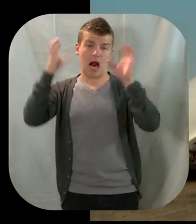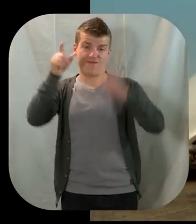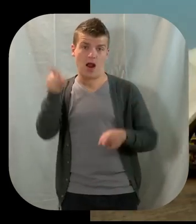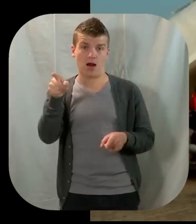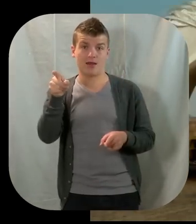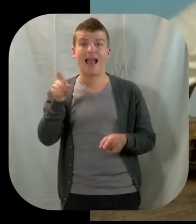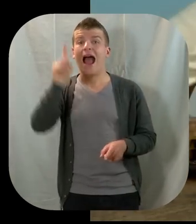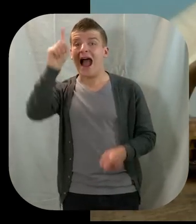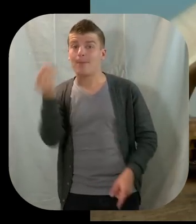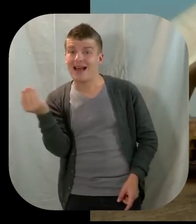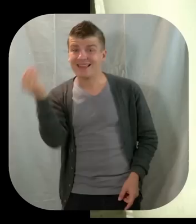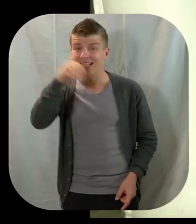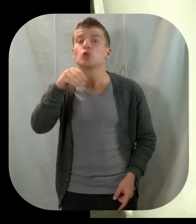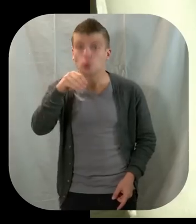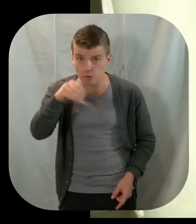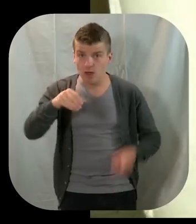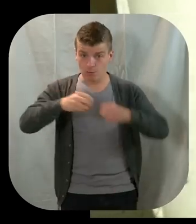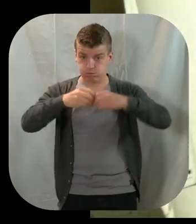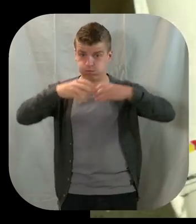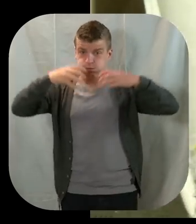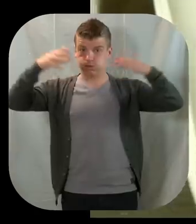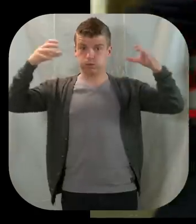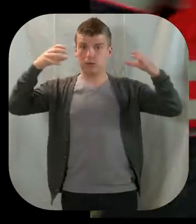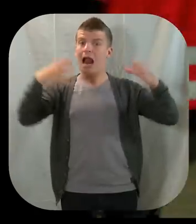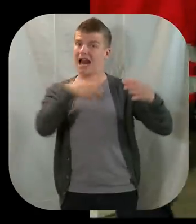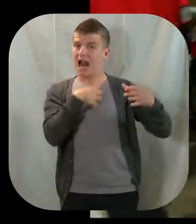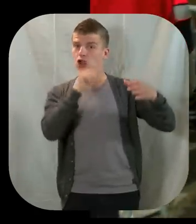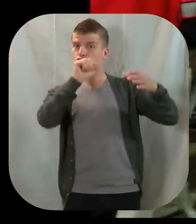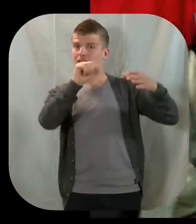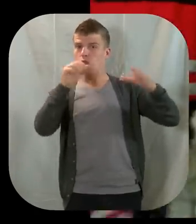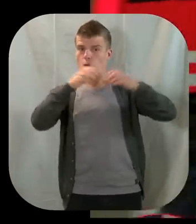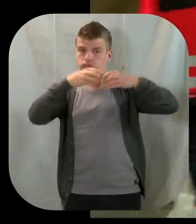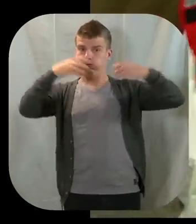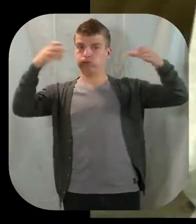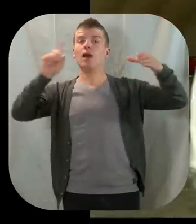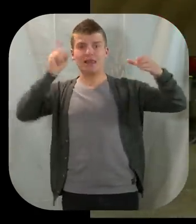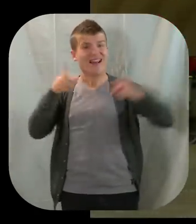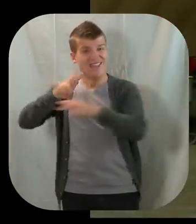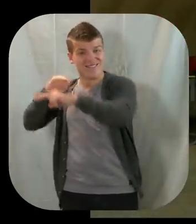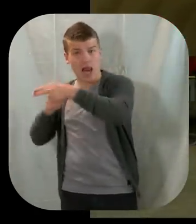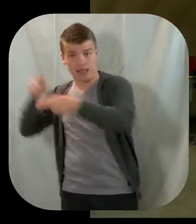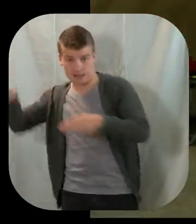aufblasbare Krankenstationen, die ganz schnell bereit stehen, um Verletzte aufzunehmen.